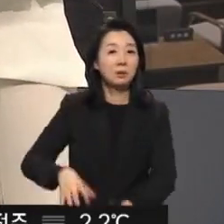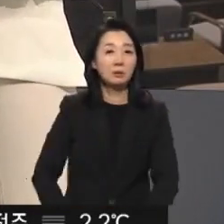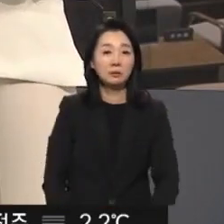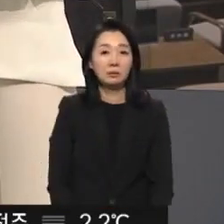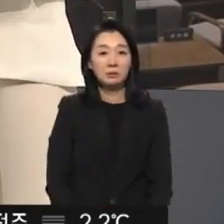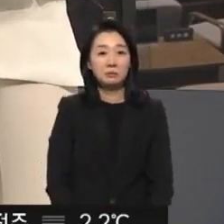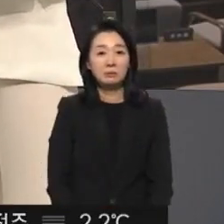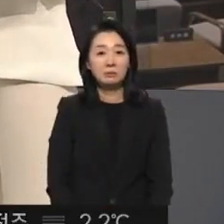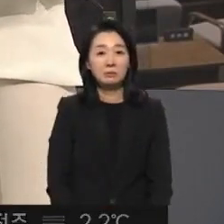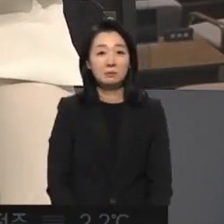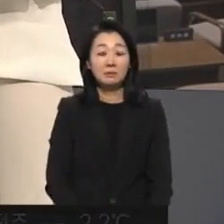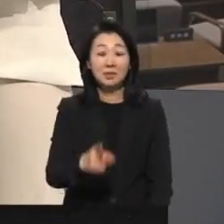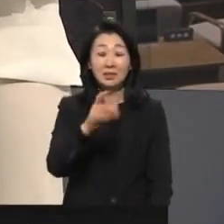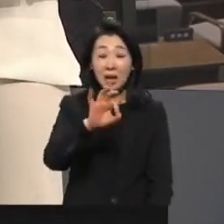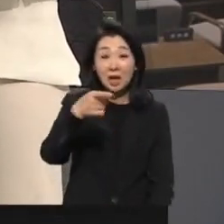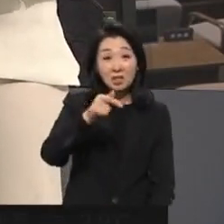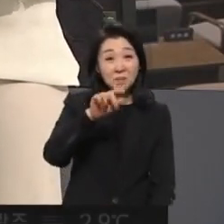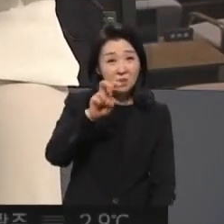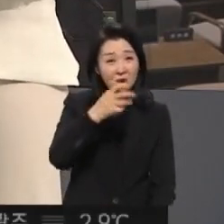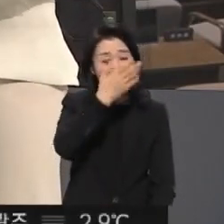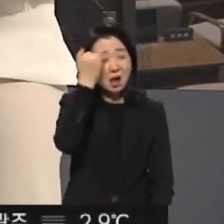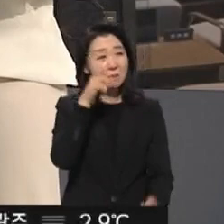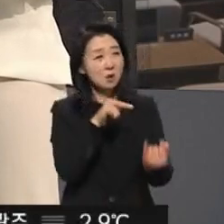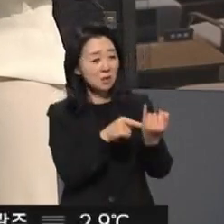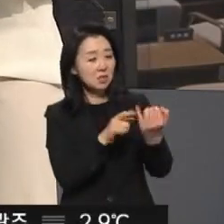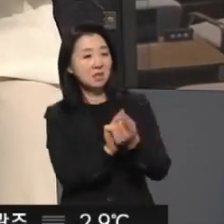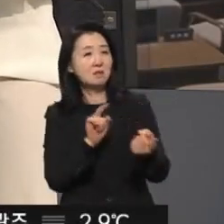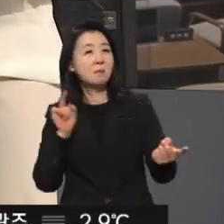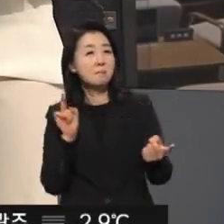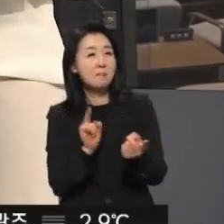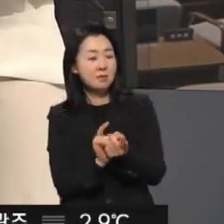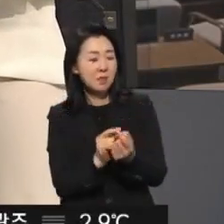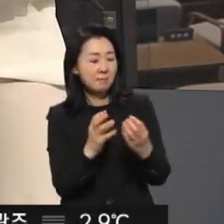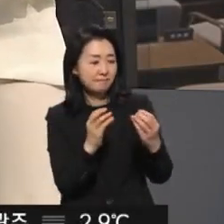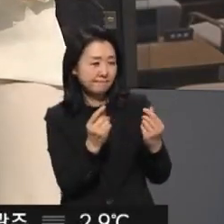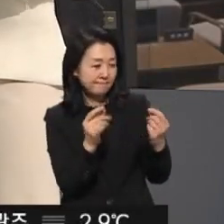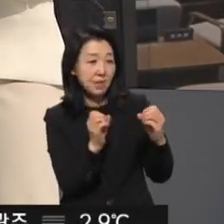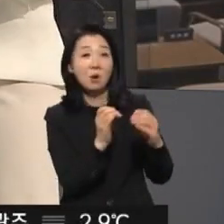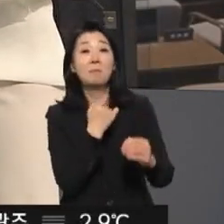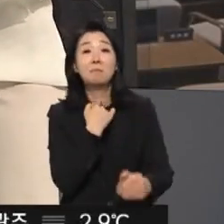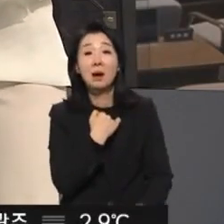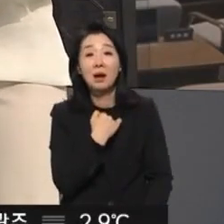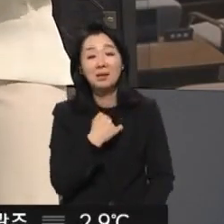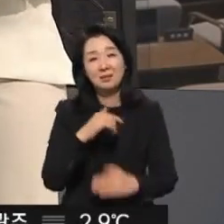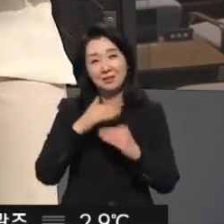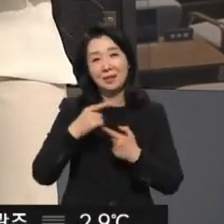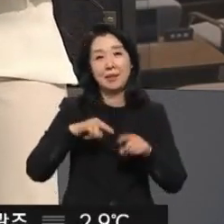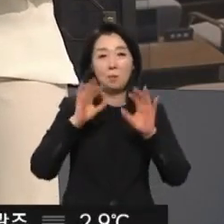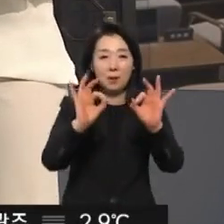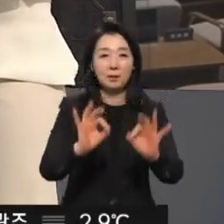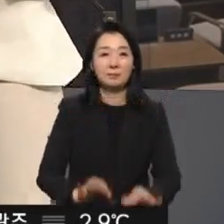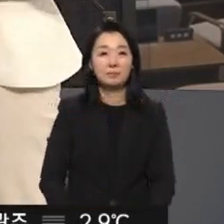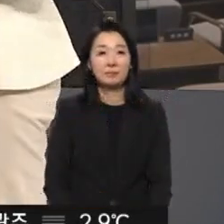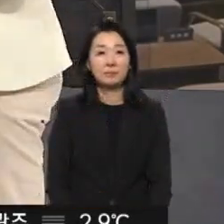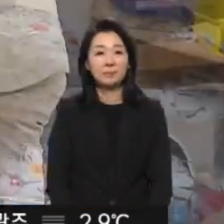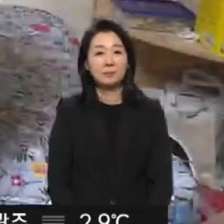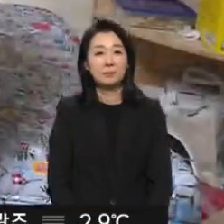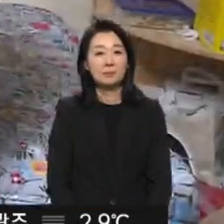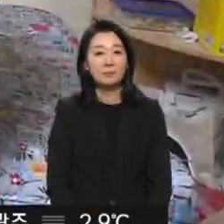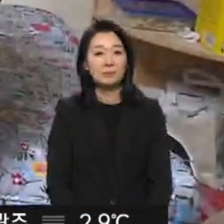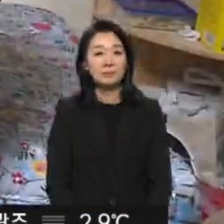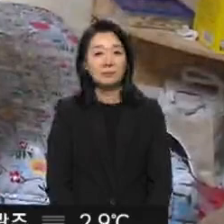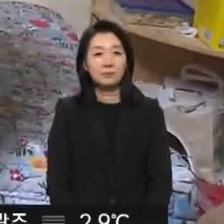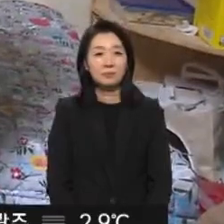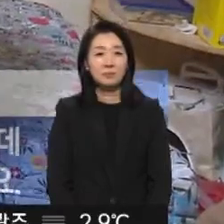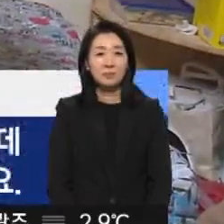했는데요. 앞서 양금덕 할머니를 직접 만나서도 비슷한 대화를 나누었는데 당시 장면 직접 보시죠.